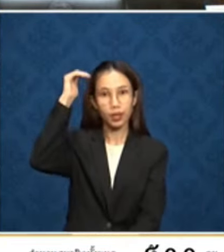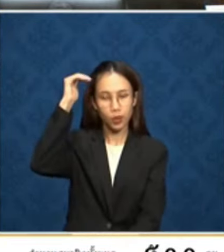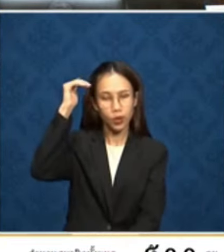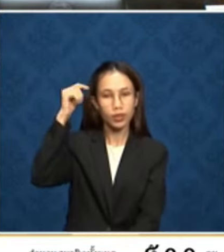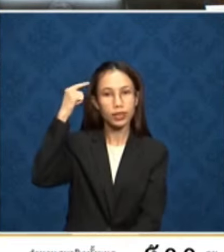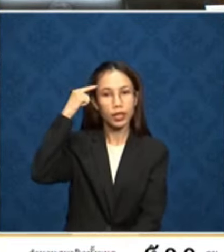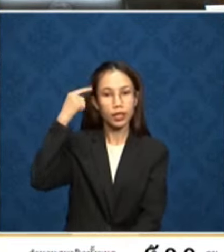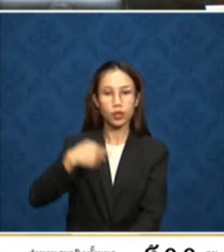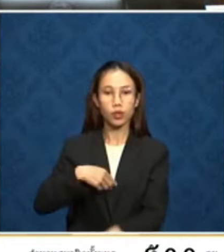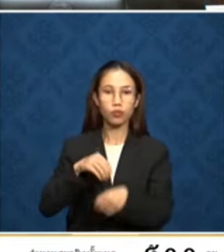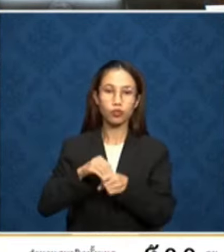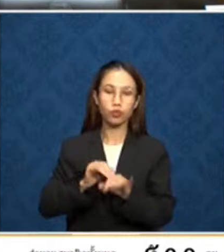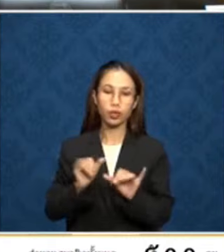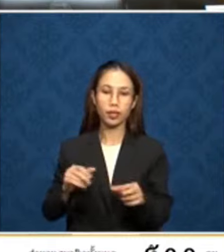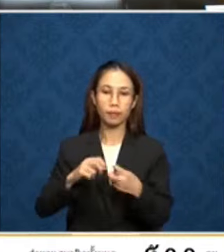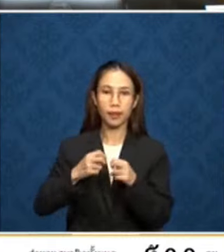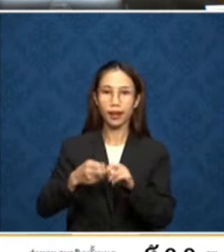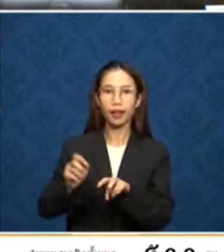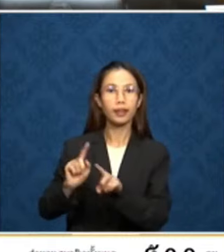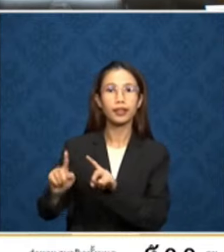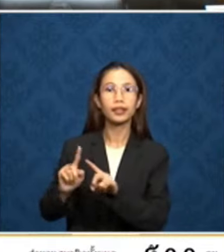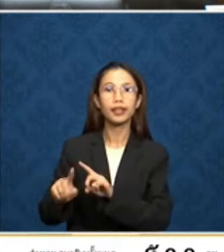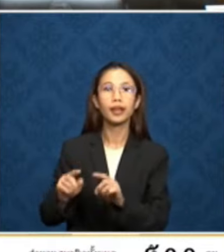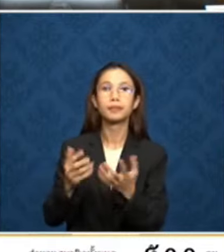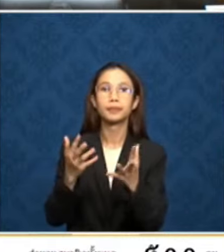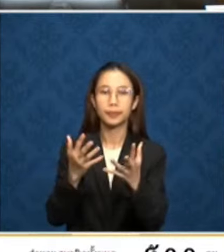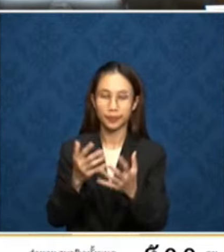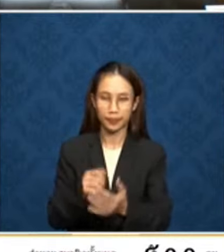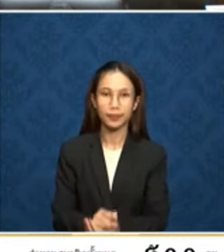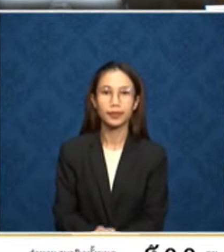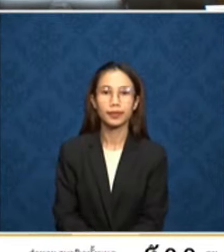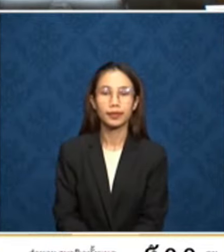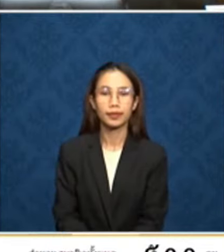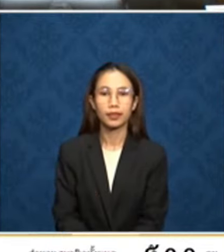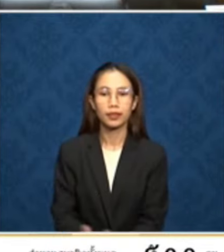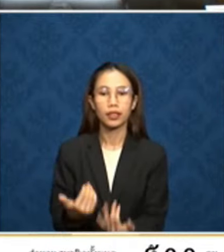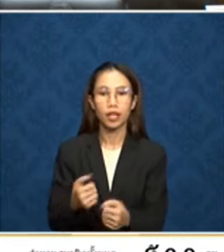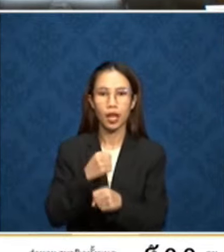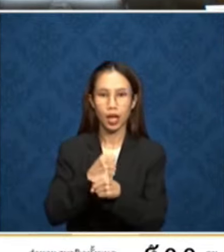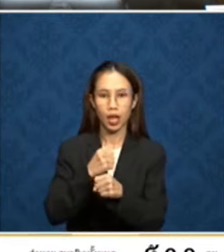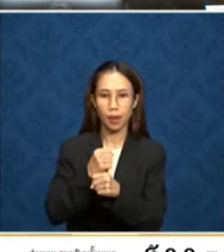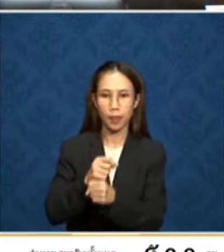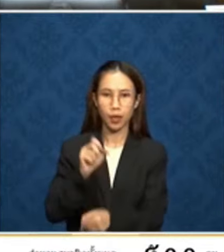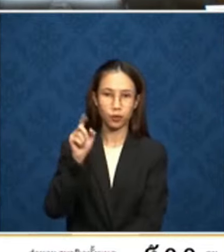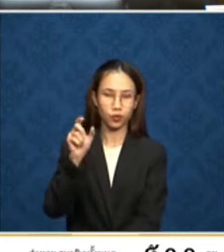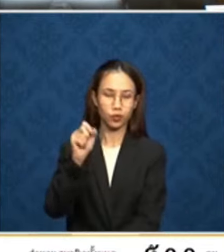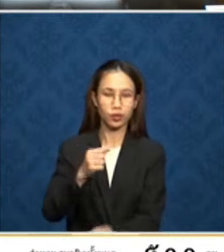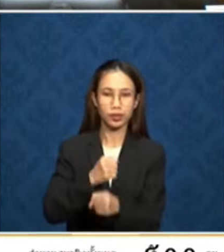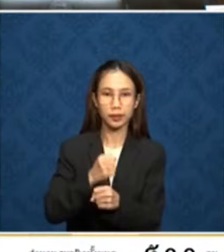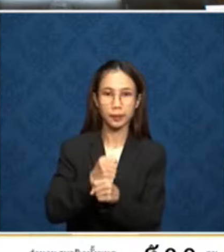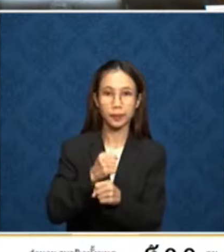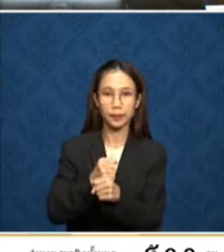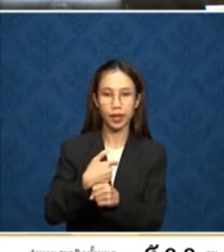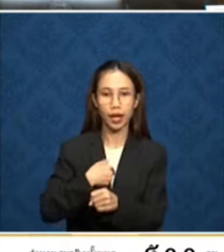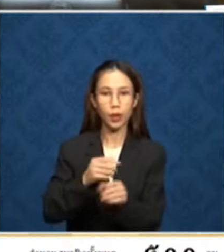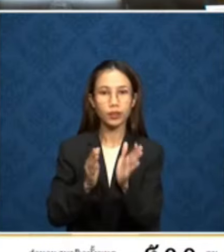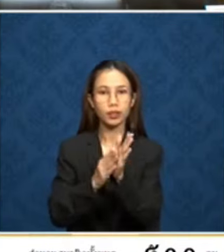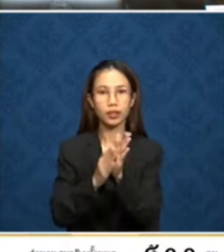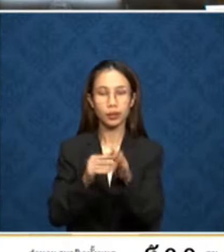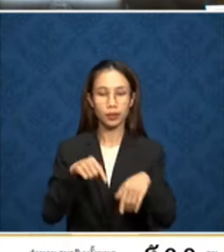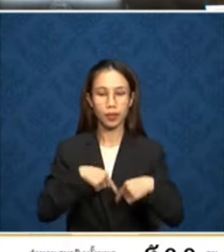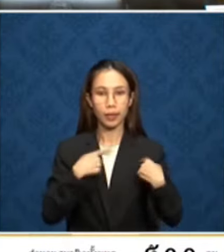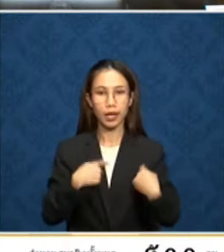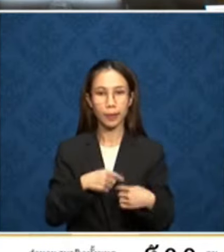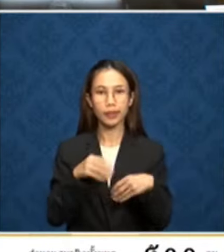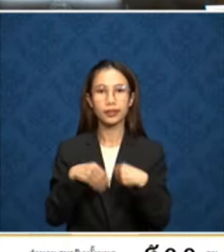ไม่ได้นิ่งเฉยกับปัญหาที่เกิดขึ้นในทุกๆปัญหาท่านทำงานทันทีแล้วก็เราเองก็ชื่นชมแล้วก็ต้องเป็นกำลัง